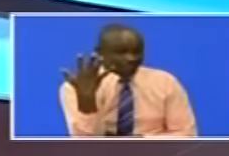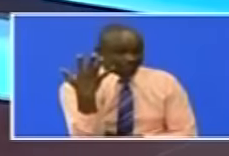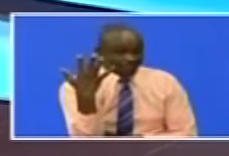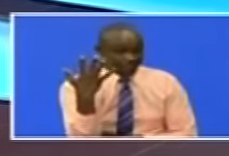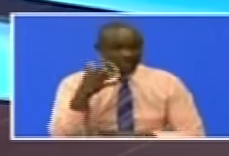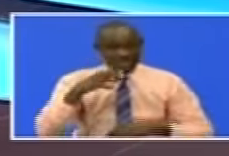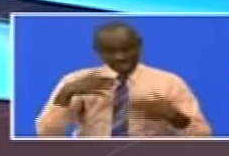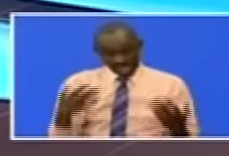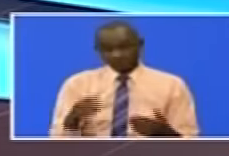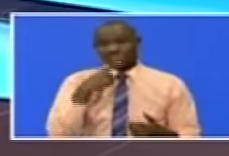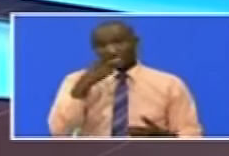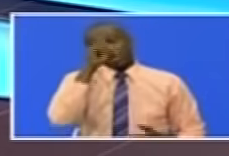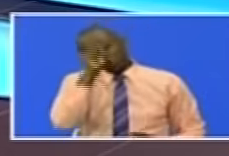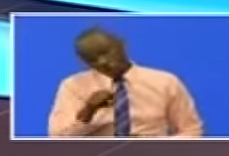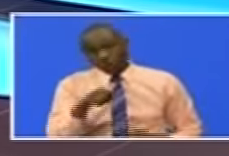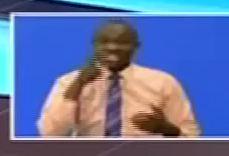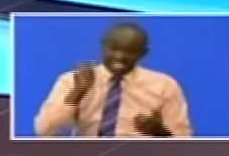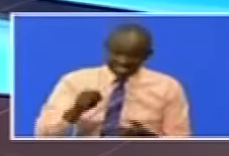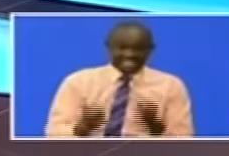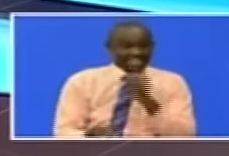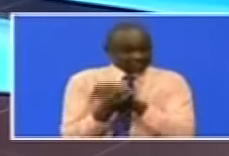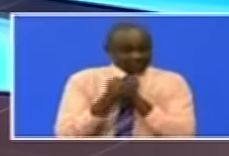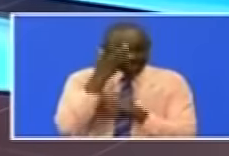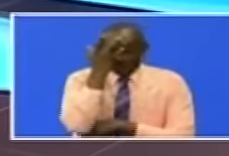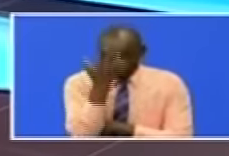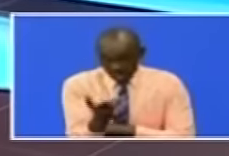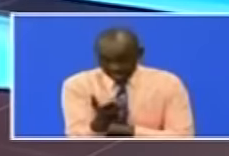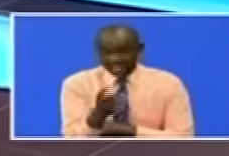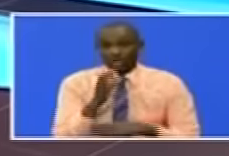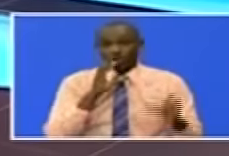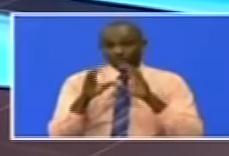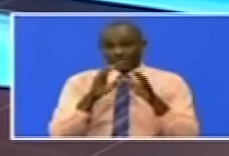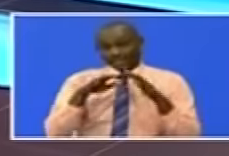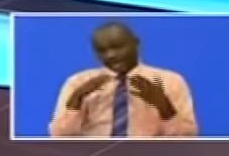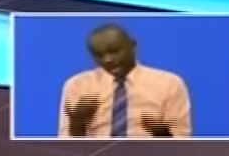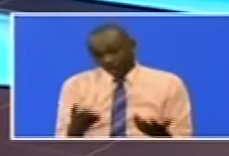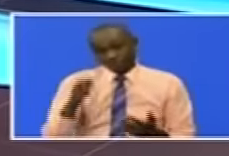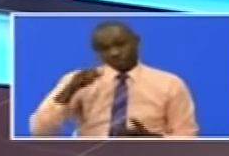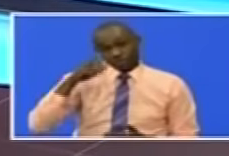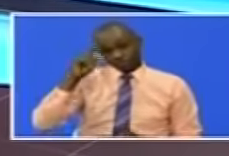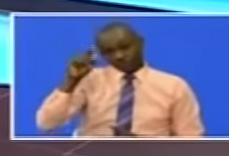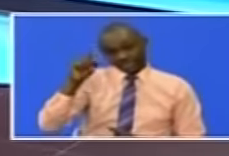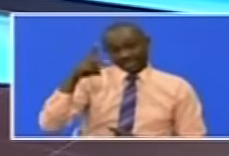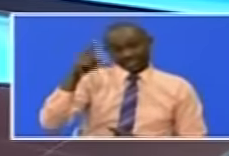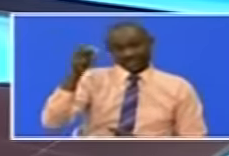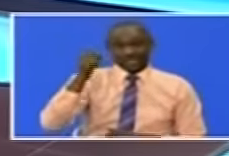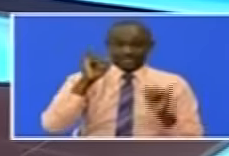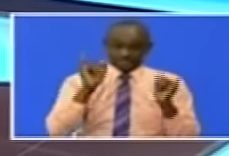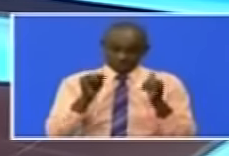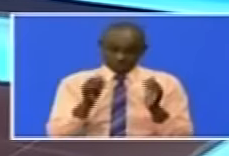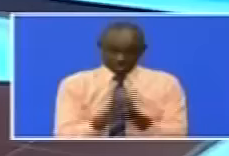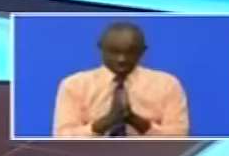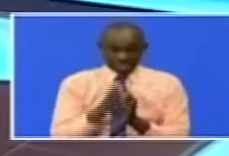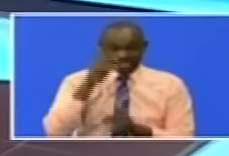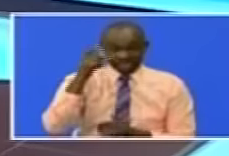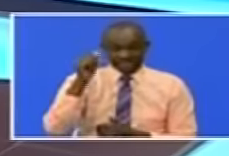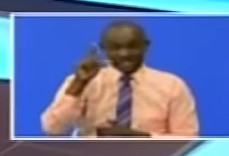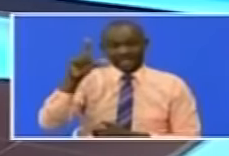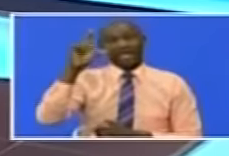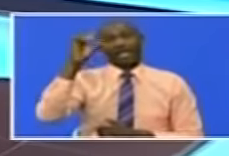22155. Sema ndio au la, kisha utoe maelezo mafupi, na unaweza kuwasiliana nasi kupitia mtandao wa Twitter @KTN News, @KTN Leo